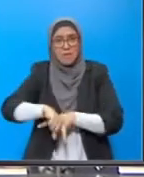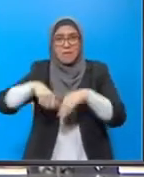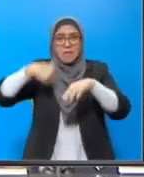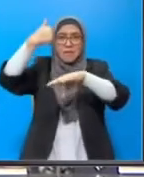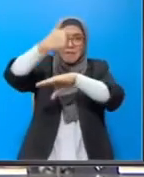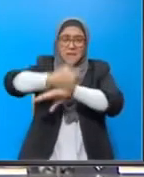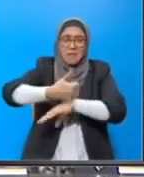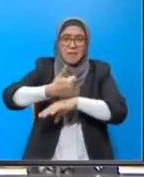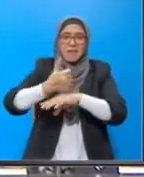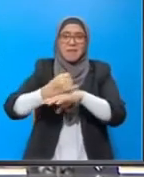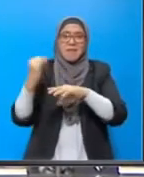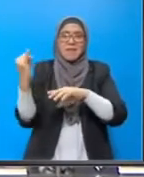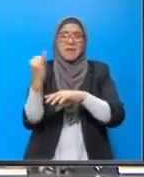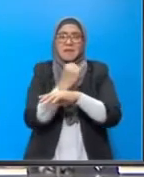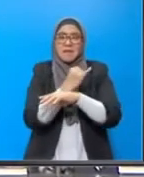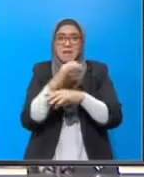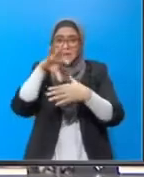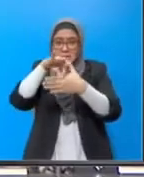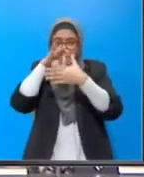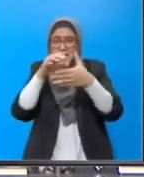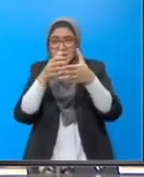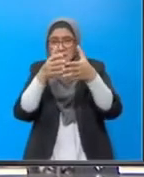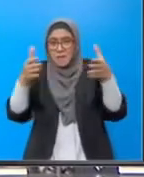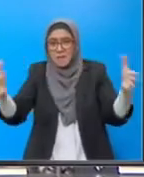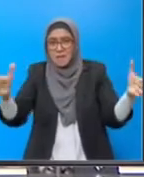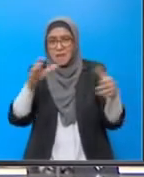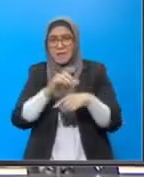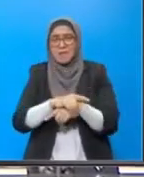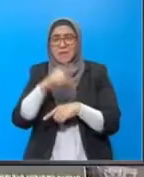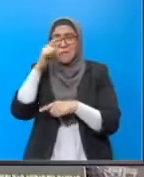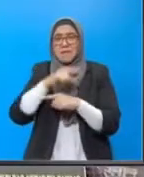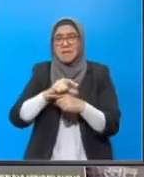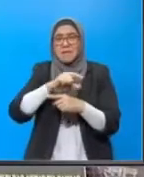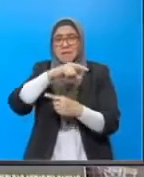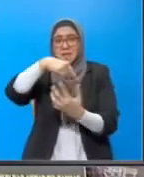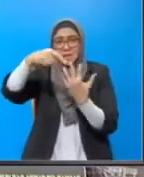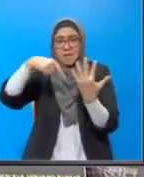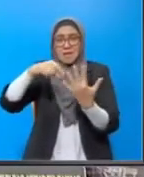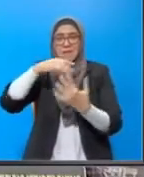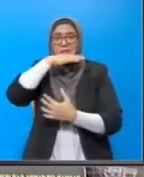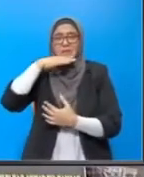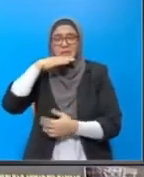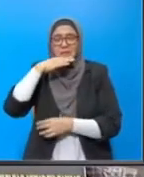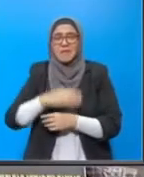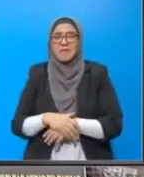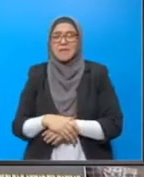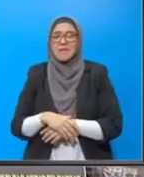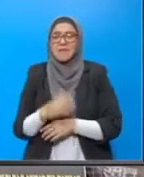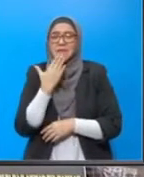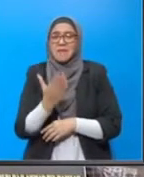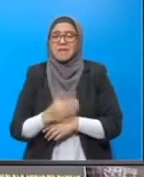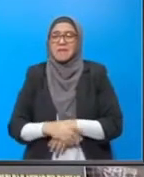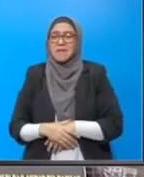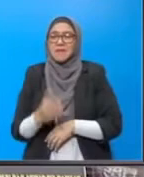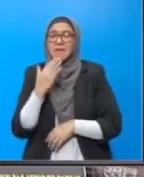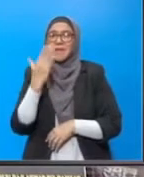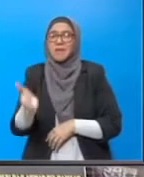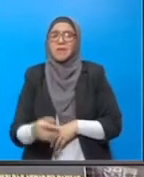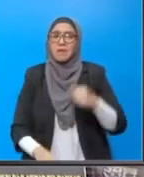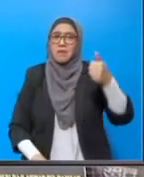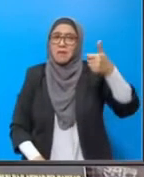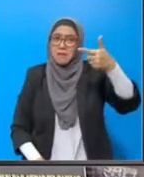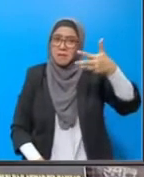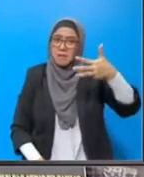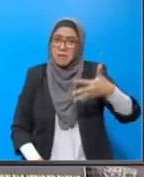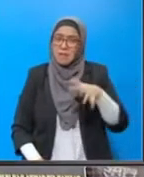dan bagaimana ia nya ndak dilakukan Terima kasih Datu yang dipertuan Silet Terima kasih Tuan dipertua The 7 soal